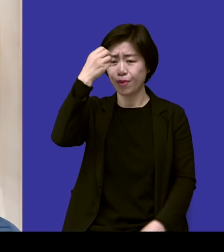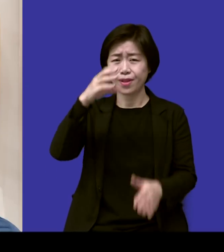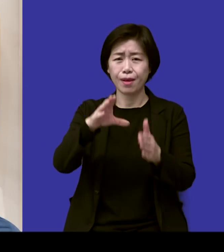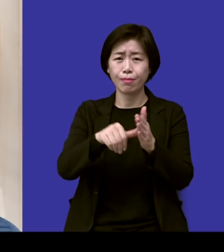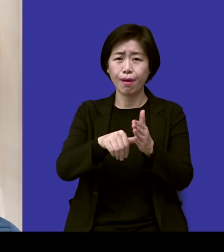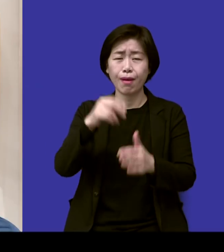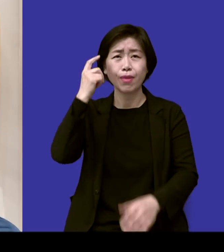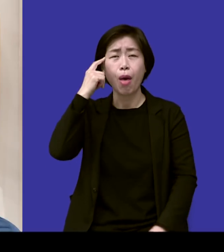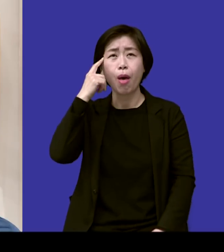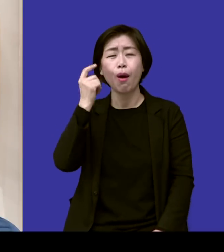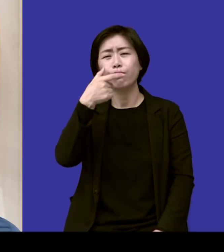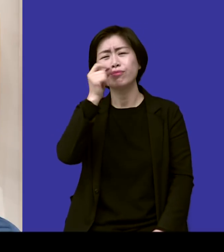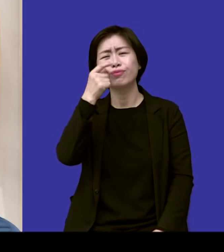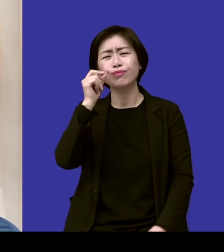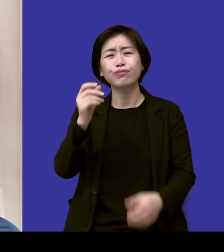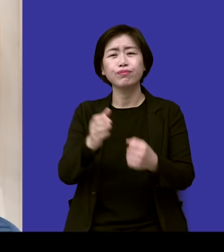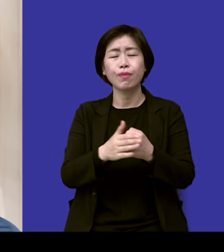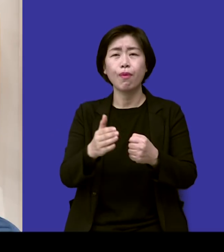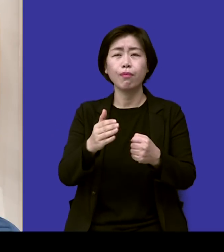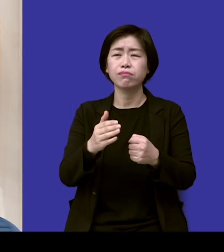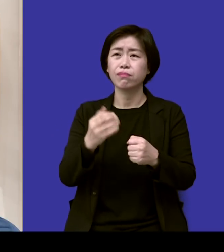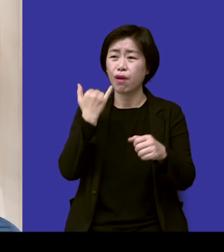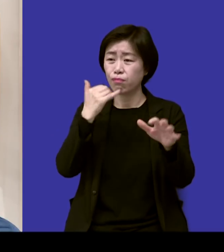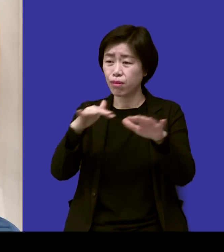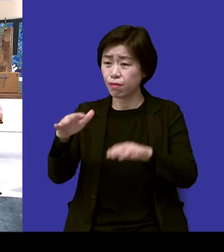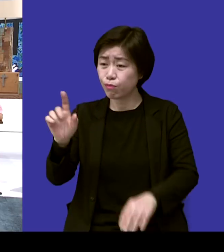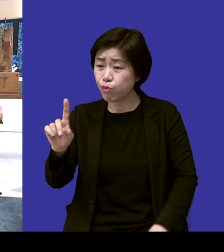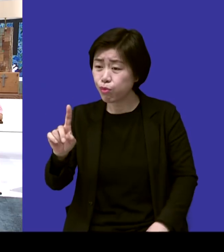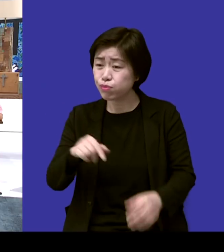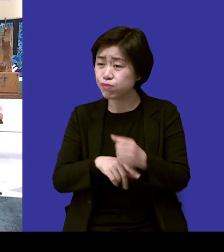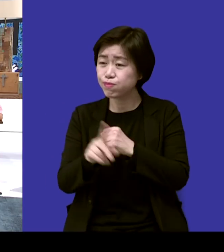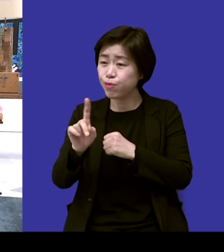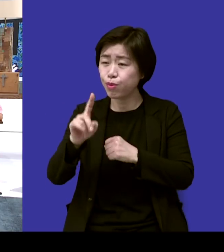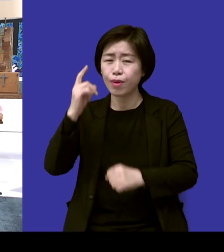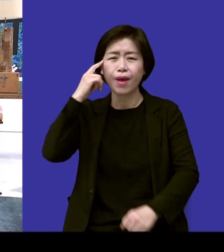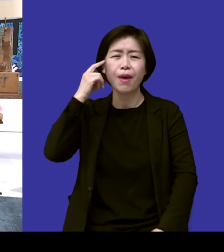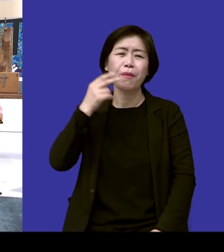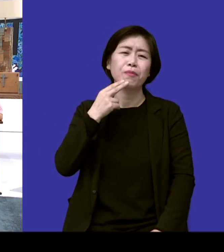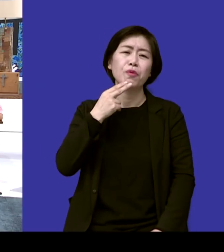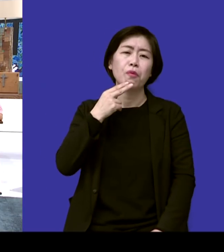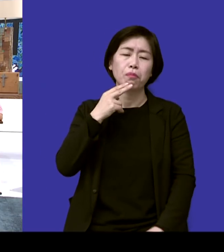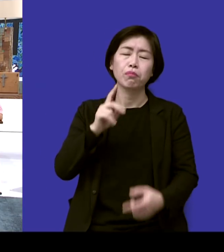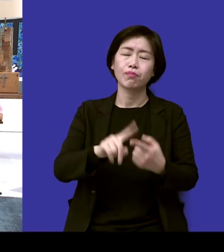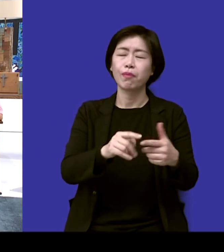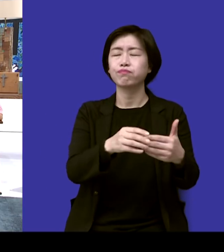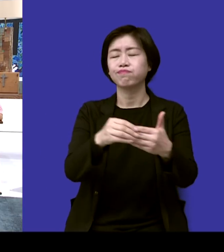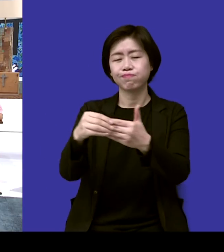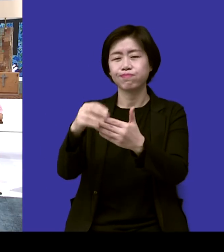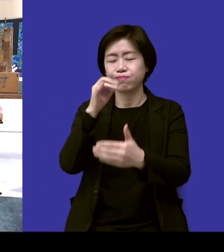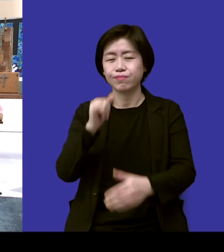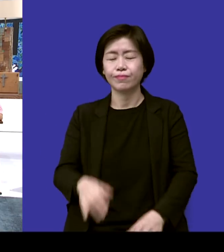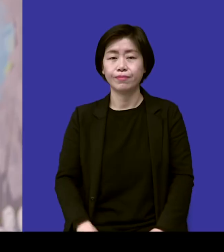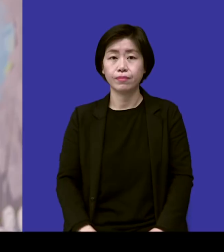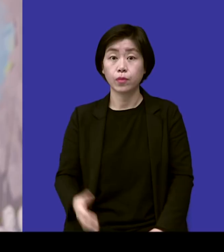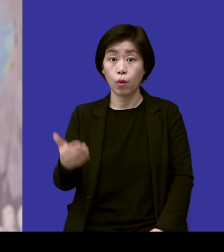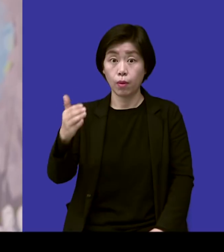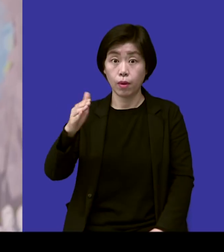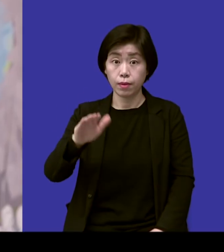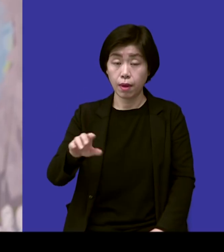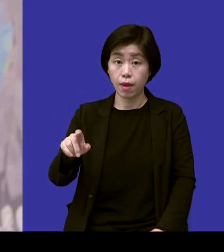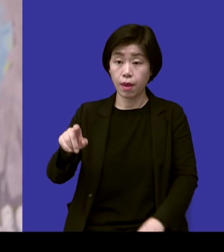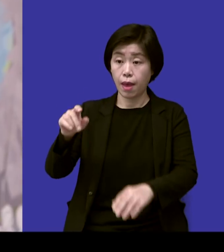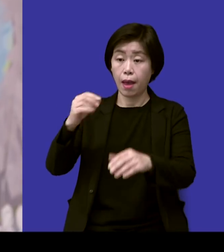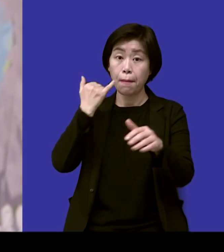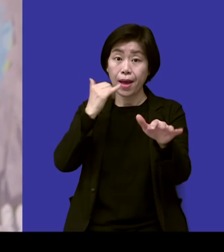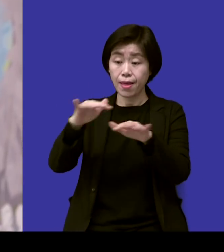모르고 그냥 바다 가서 돌 던지고 놀았어요. 저는 예. 막 돌 던지고 노는데 아빠가 그날따라 바다 휠체어에 앉았는데 바다에서